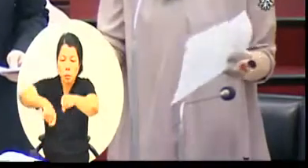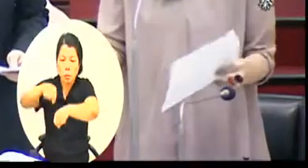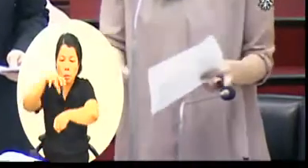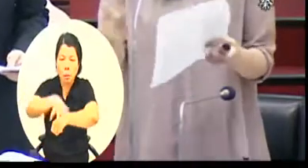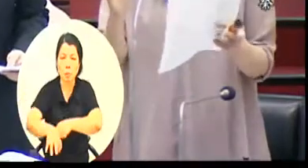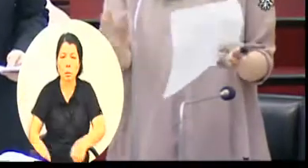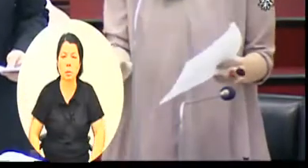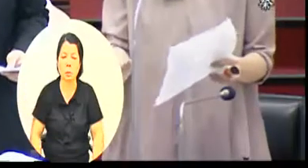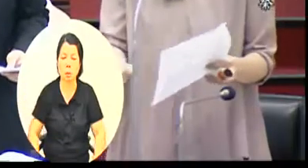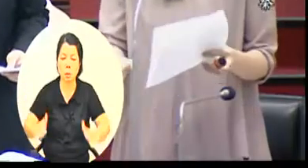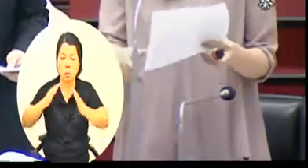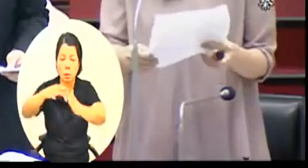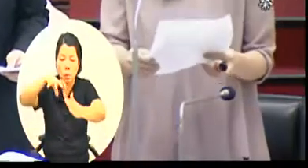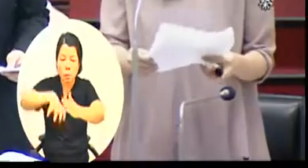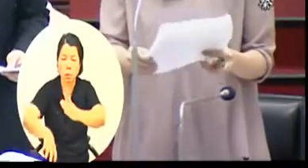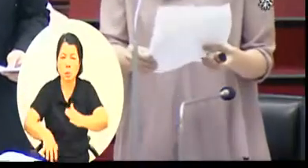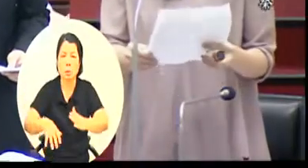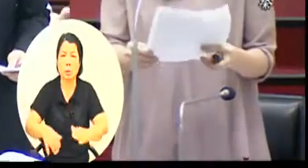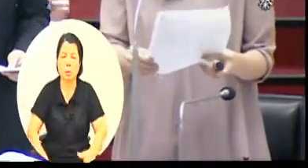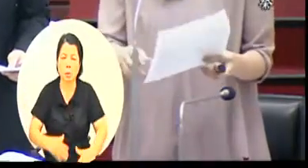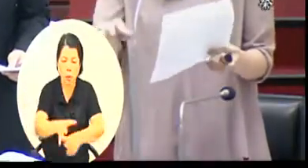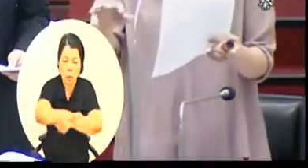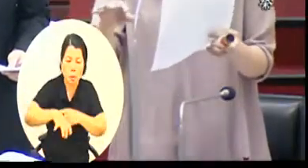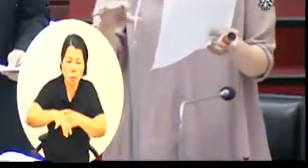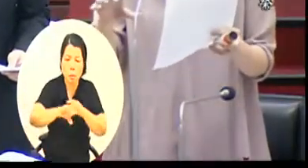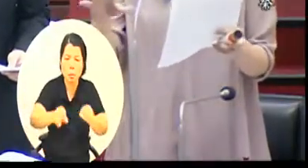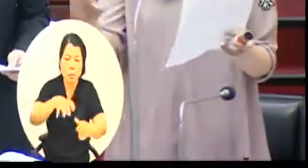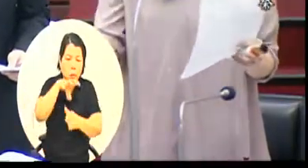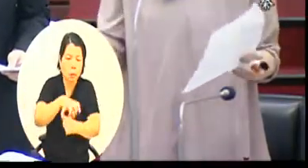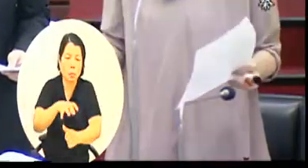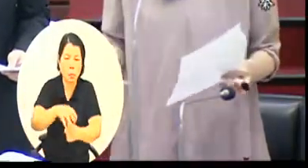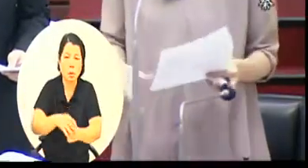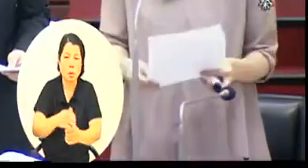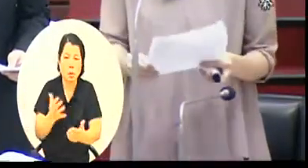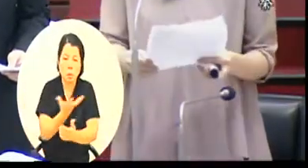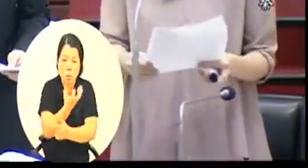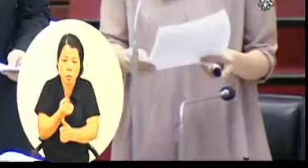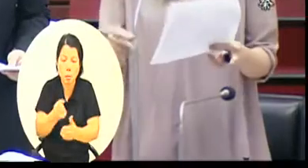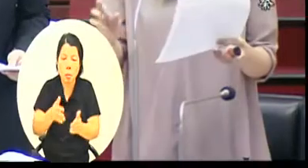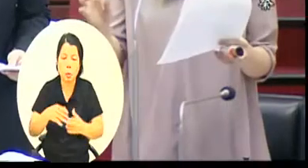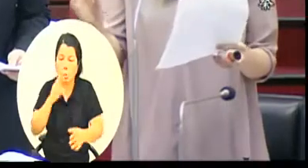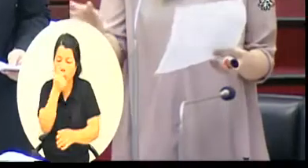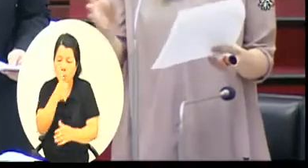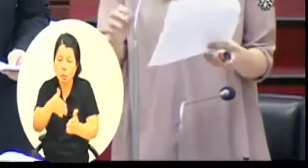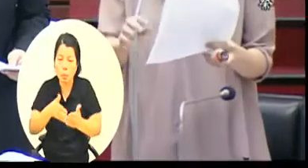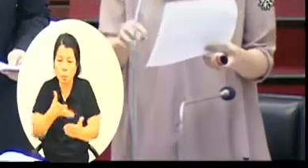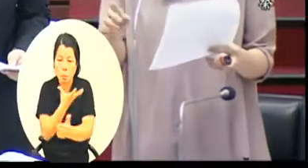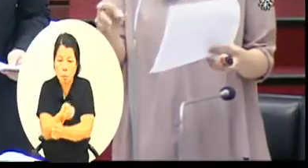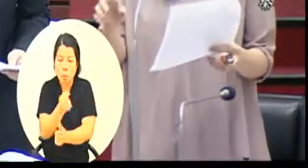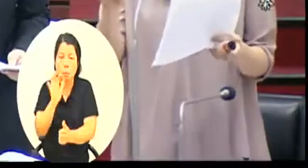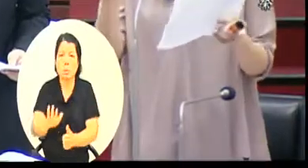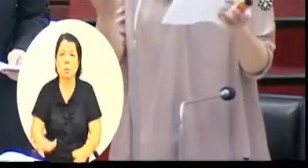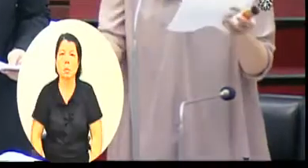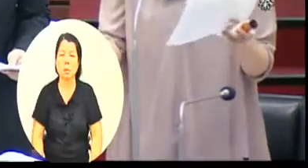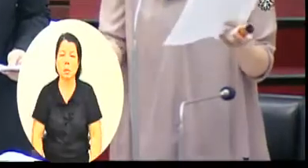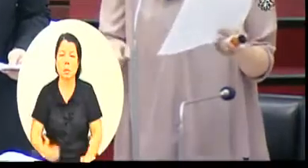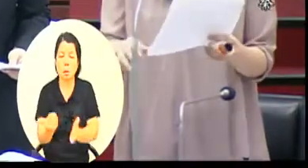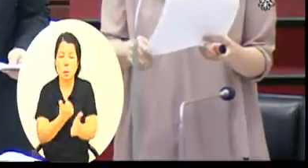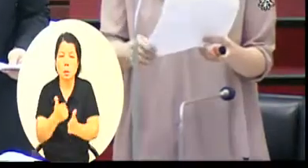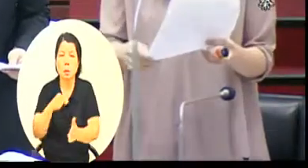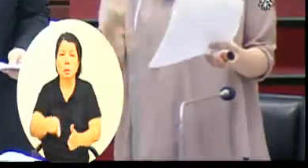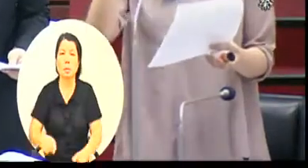市区里面还有农地的管制有没有特别把它管制起来？然后因为现在刚刚说有，